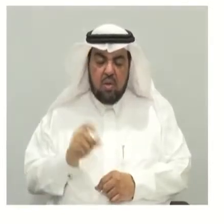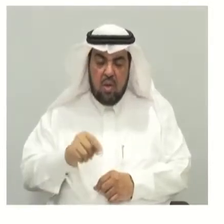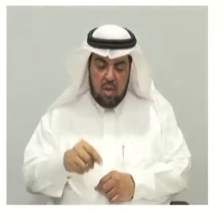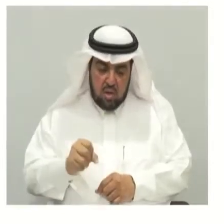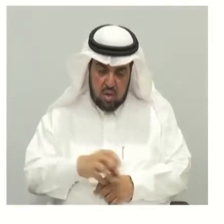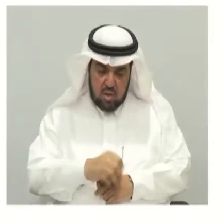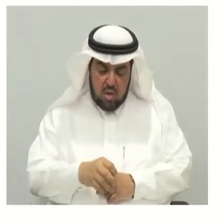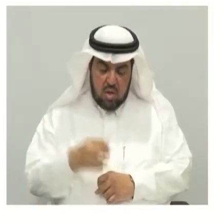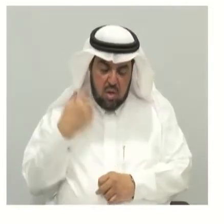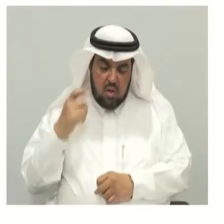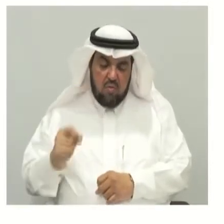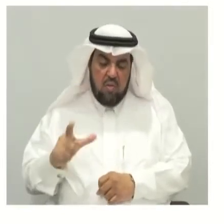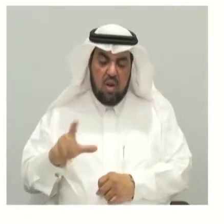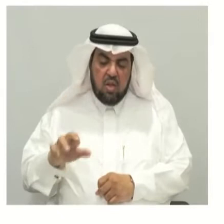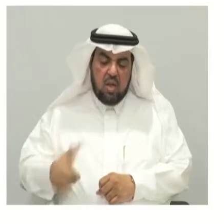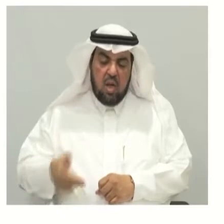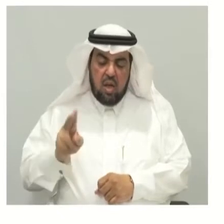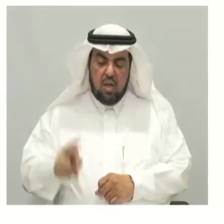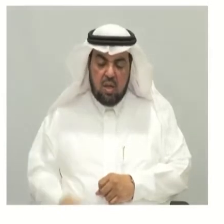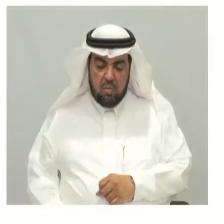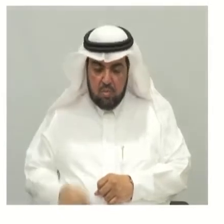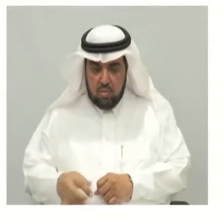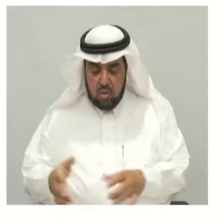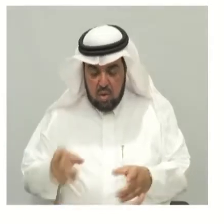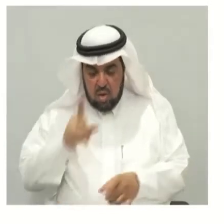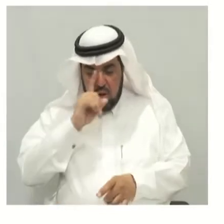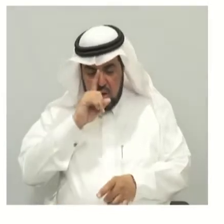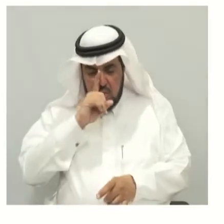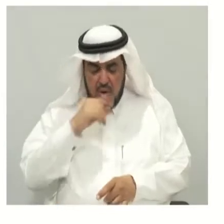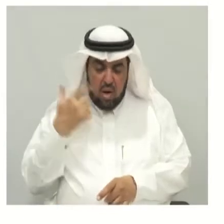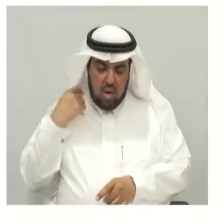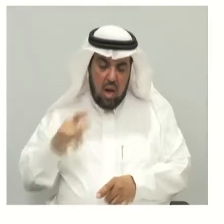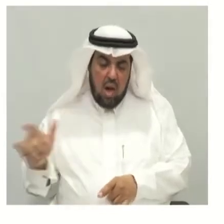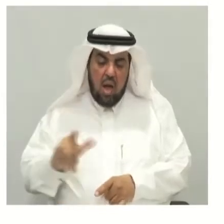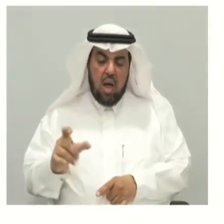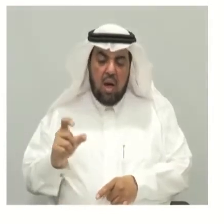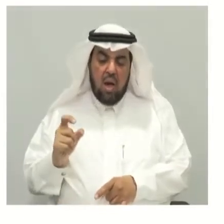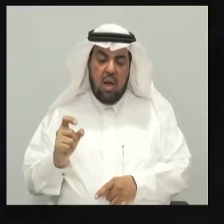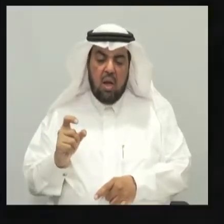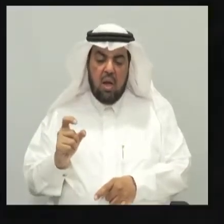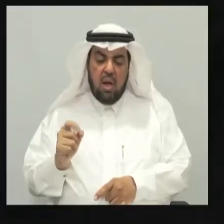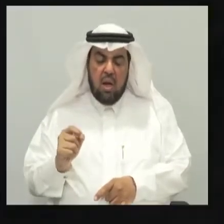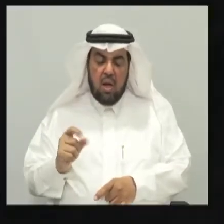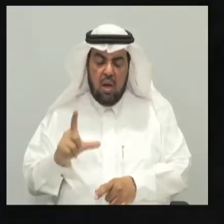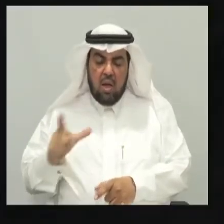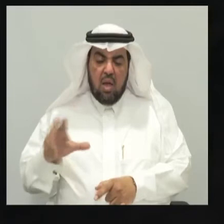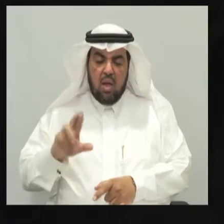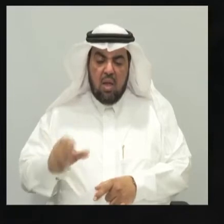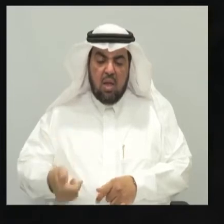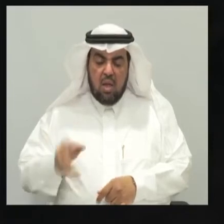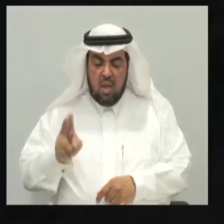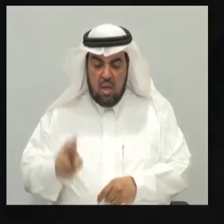هذه العناصر فلزات. وإذا وجدنا اللون الأصفر ماذا يعني لي؟ يعني لي إن هذه العناصر لا